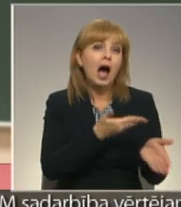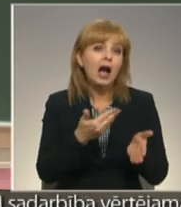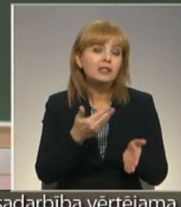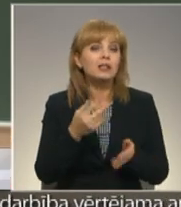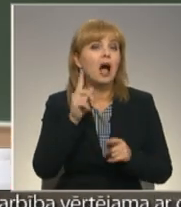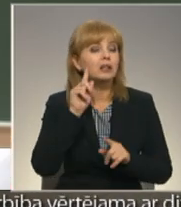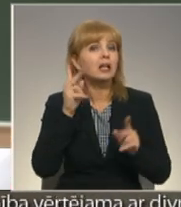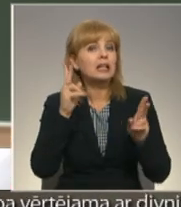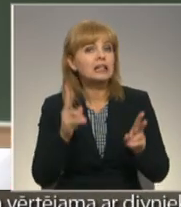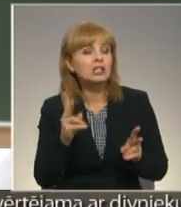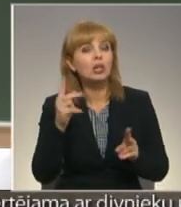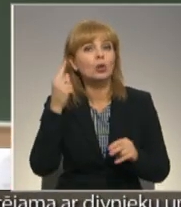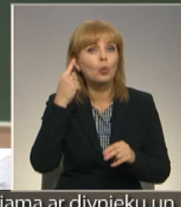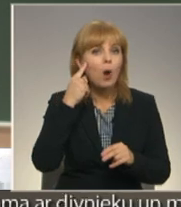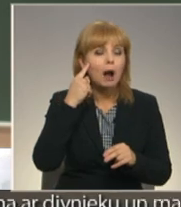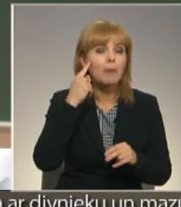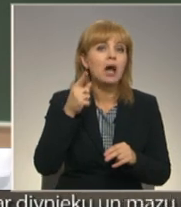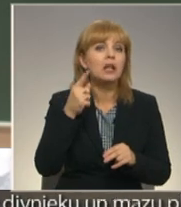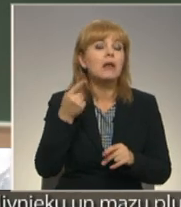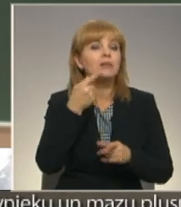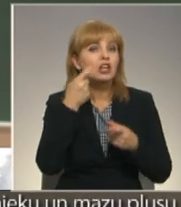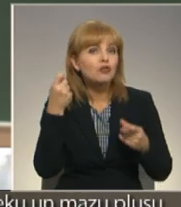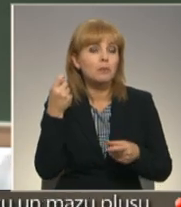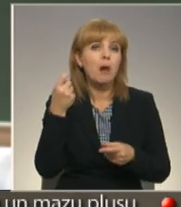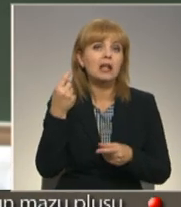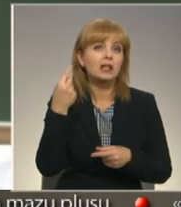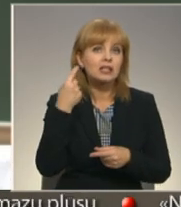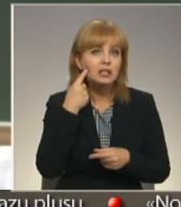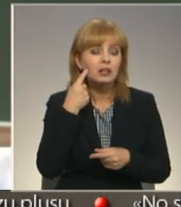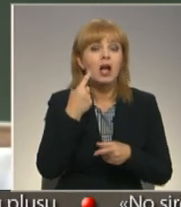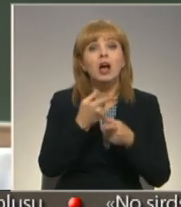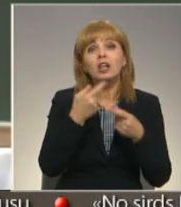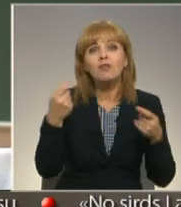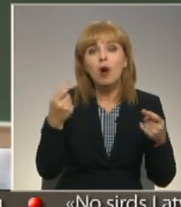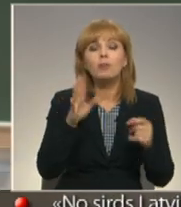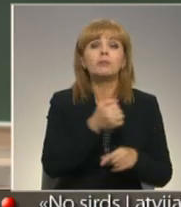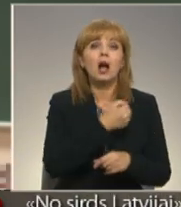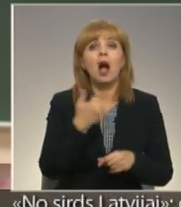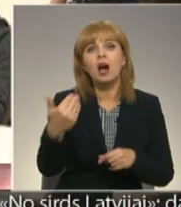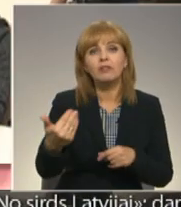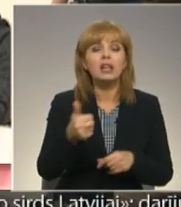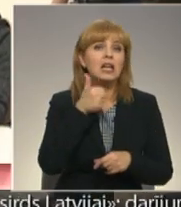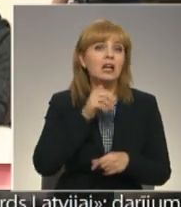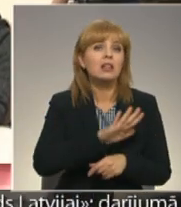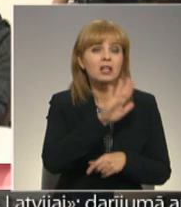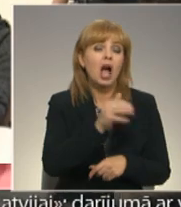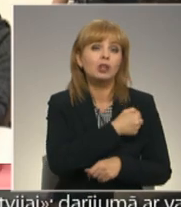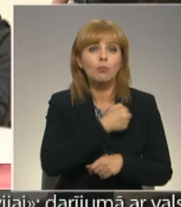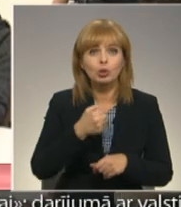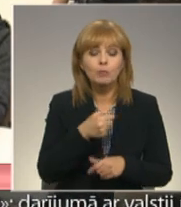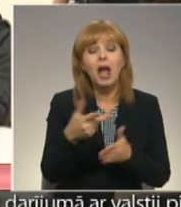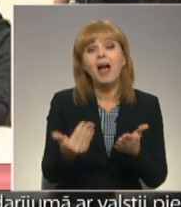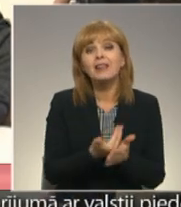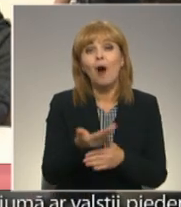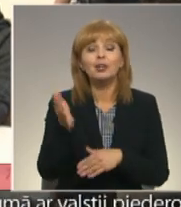domāt par informāciju, ko viņi dzird, kā arī informēt par karavīru, par karavīru ikdienu, par bruņotiem spēkiem. Galvenais jaunums šī